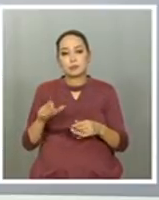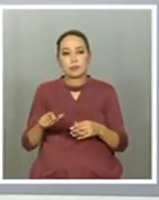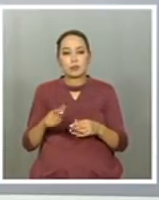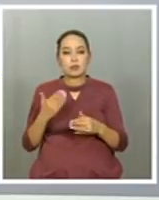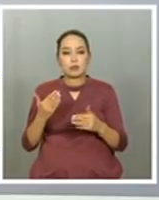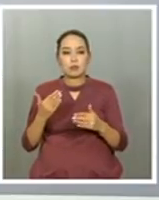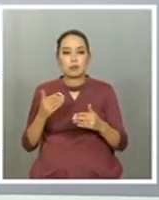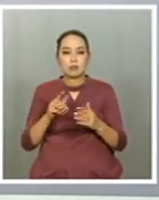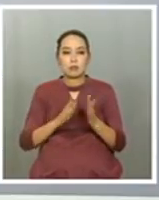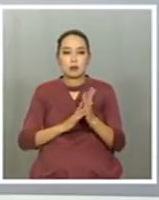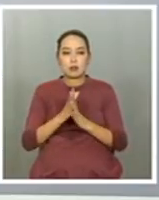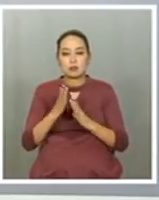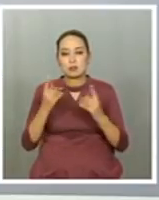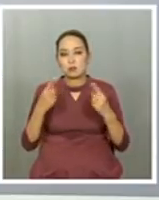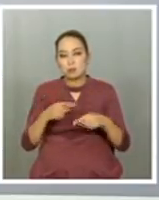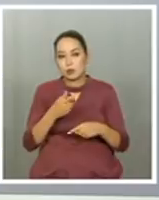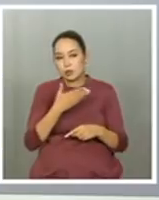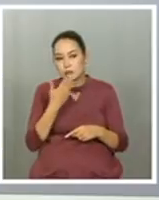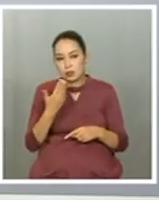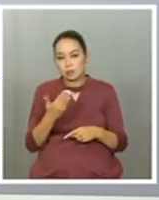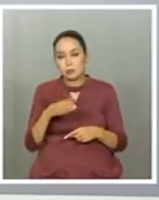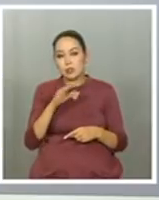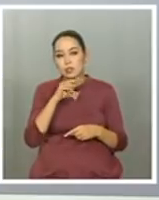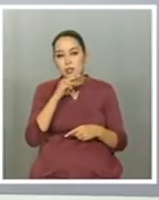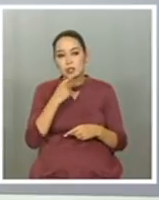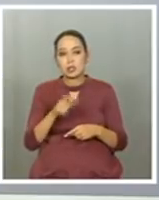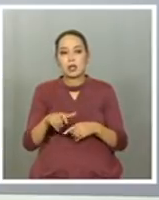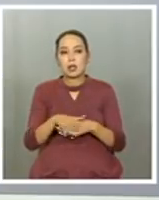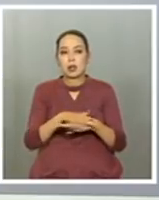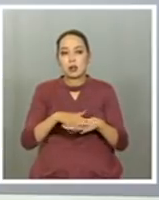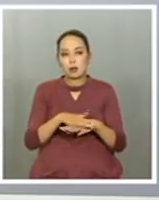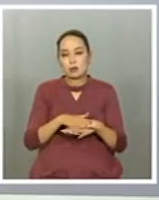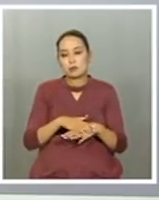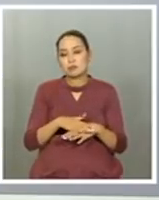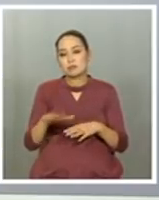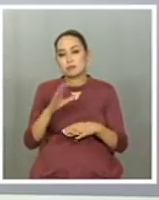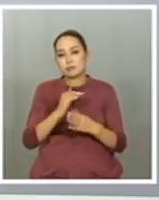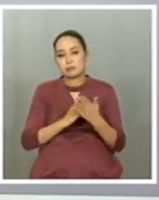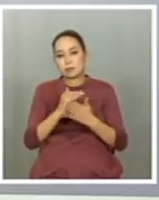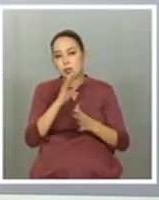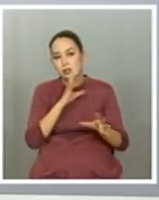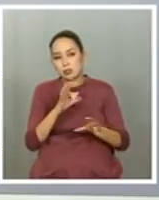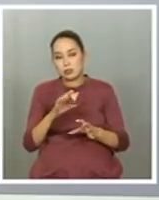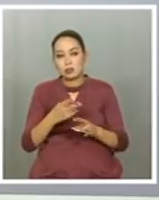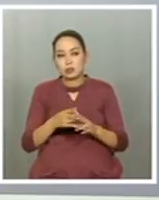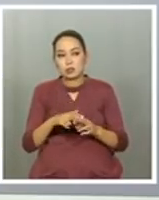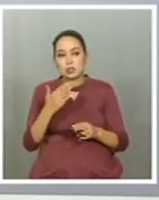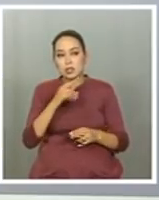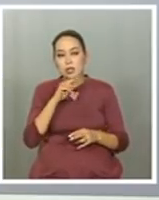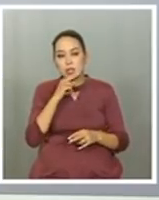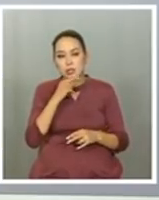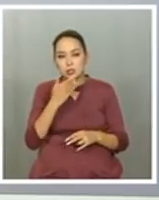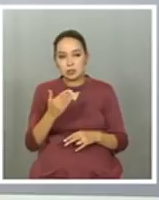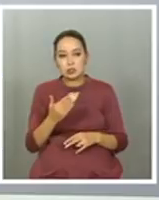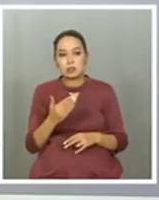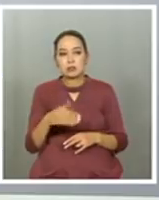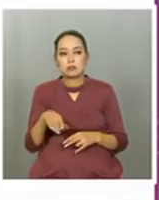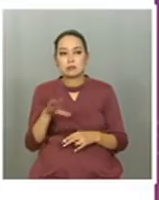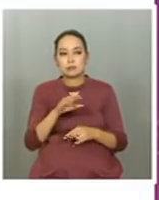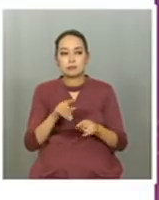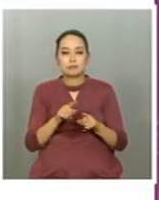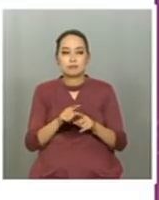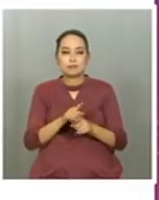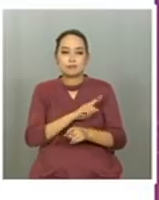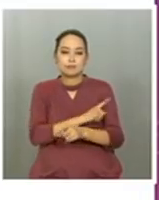істейтін экономикалық белсенді халықтың үлесінің жоғары болуы ол экономикалық қуаттылыққа жетелейді.